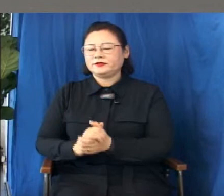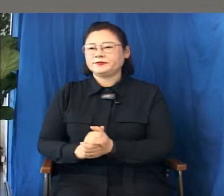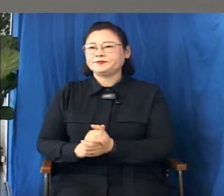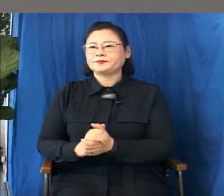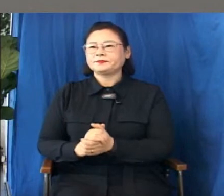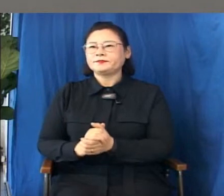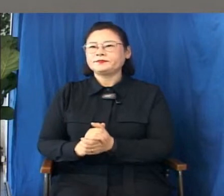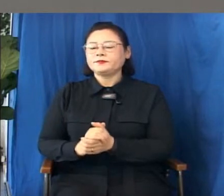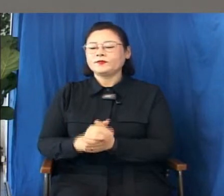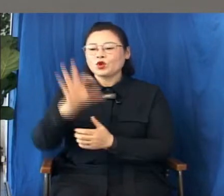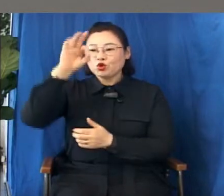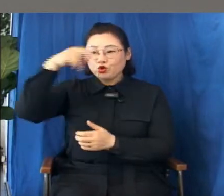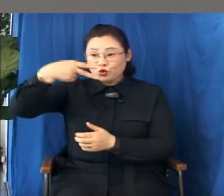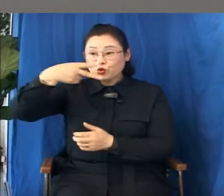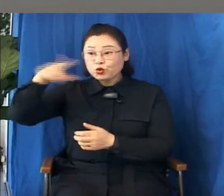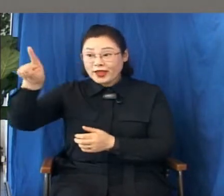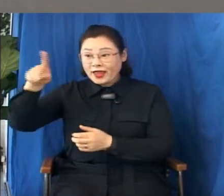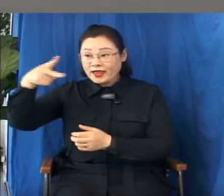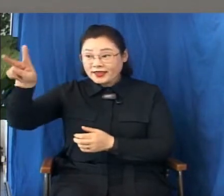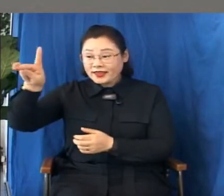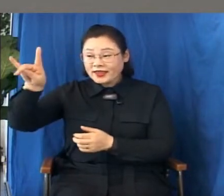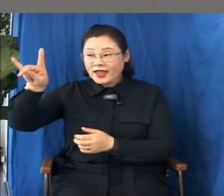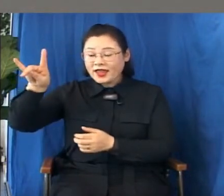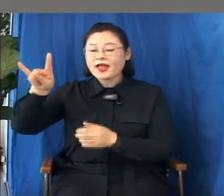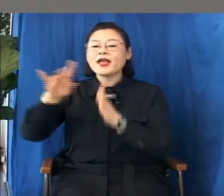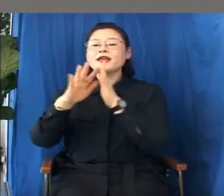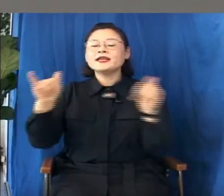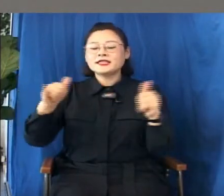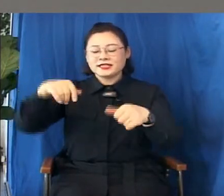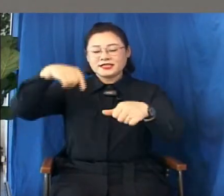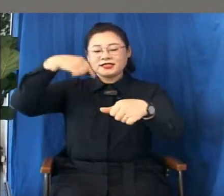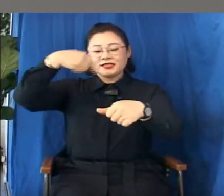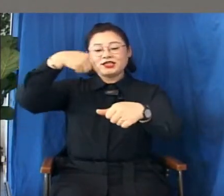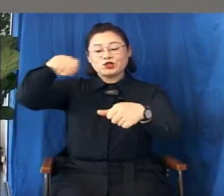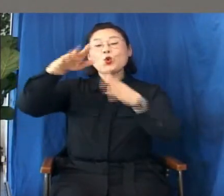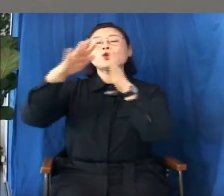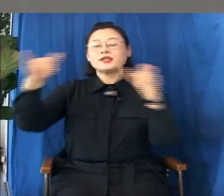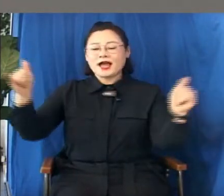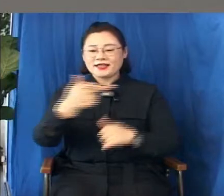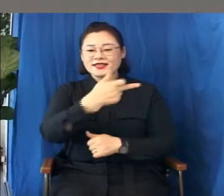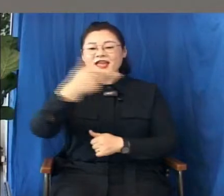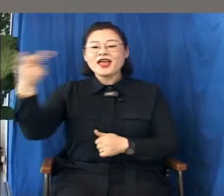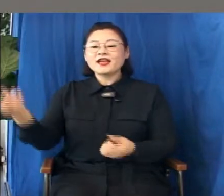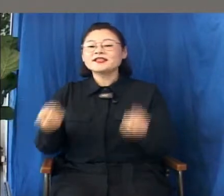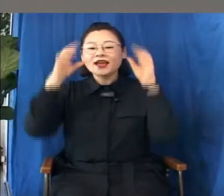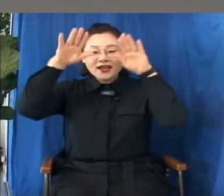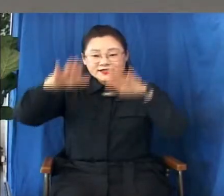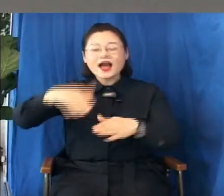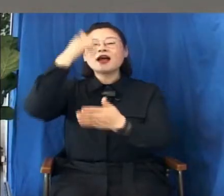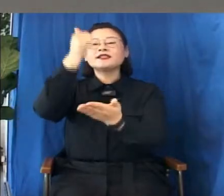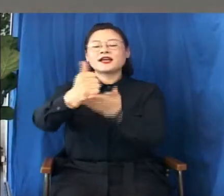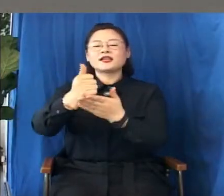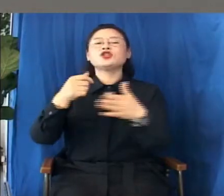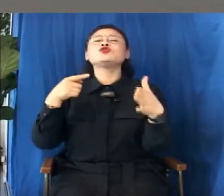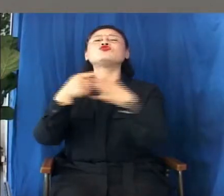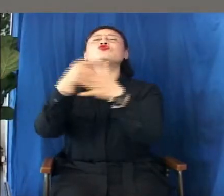너희가 죽인 거예요. 유대인들 지도자들이 죽인 겁니다. 대제사장이 죽인 거예요. 근데